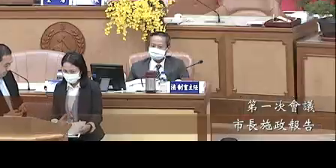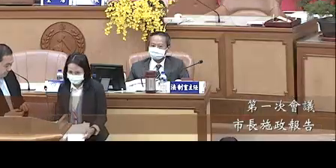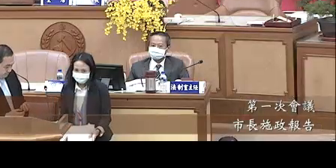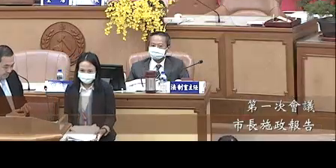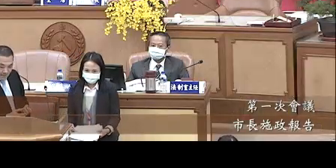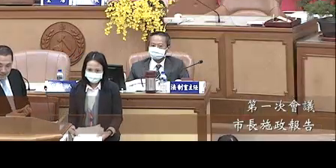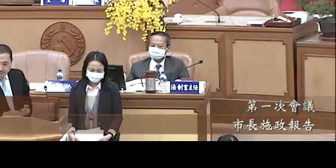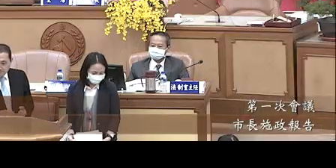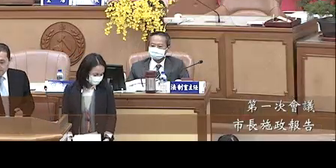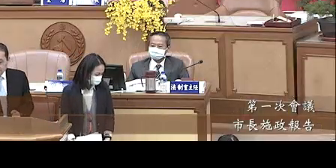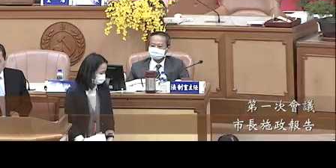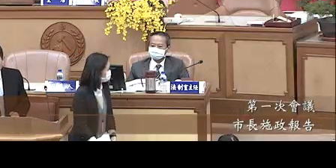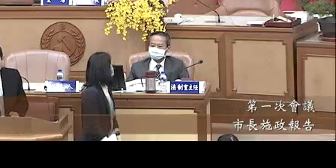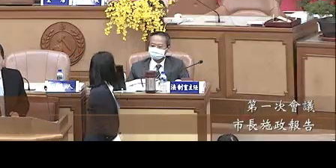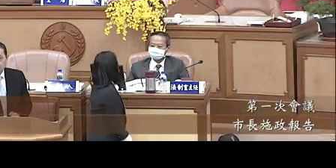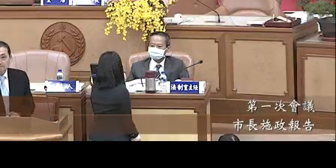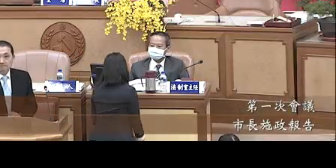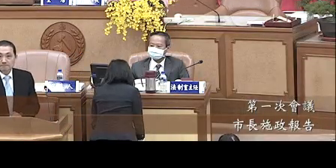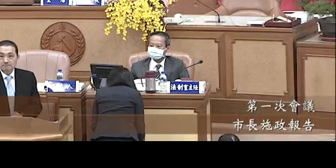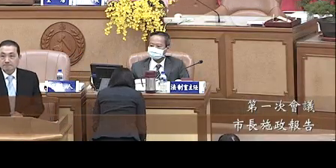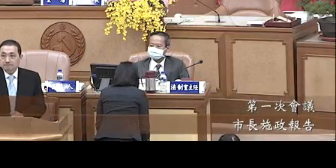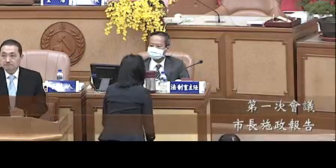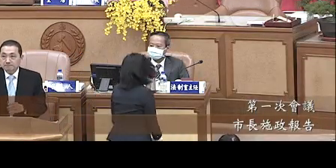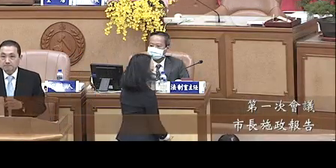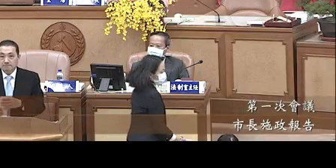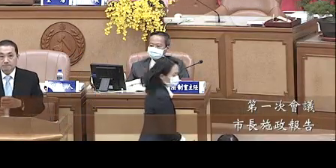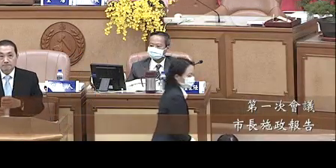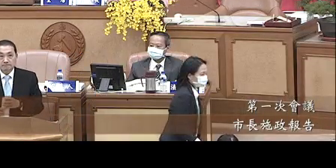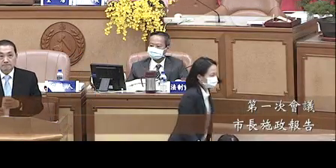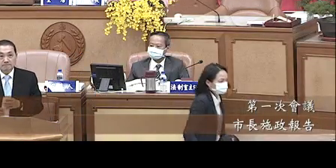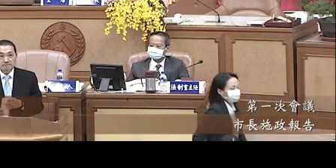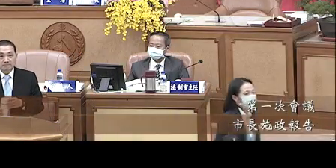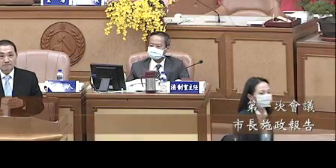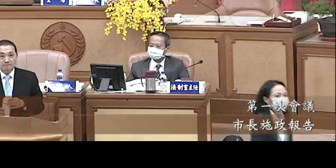好， 好，谢谢各位合作，那休息到4点半。